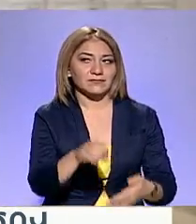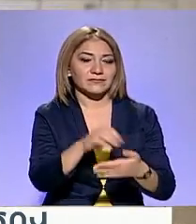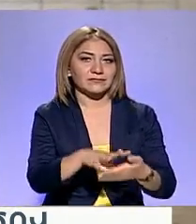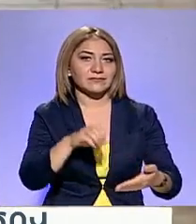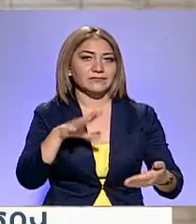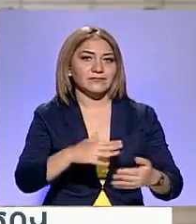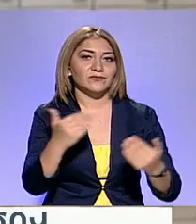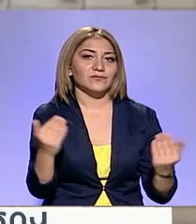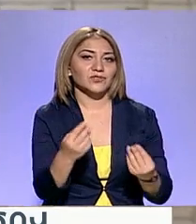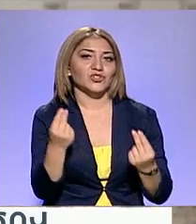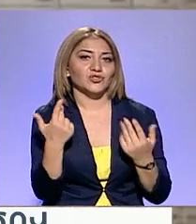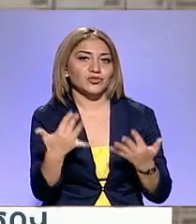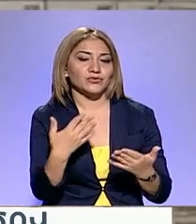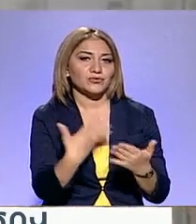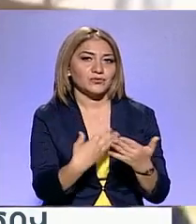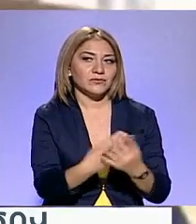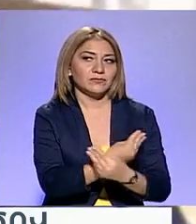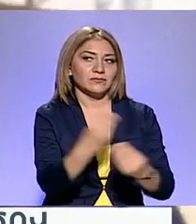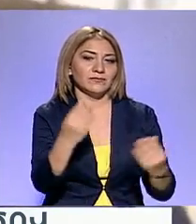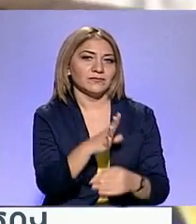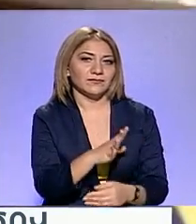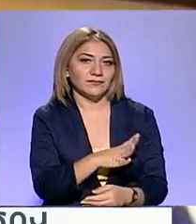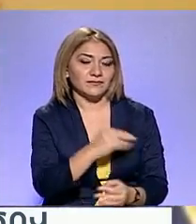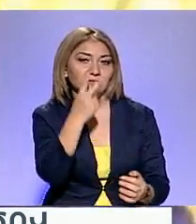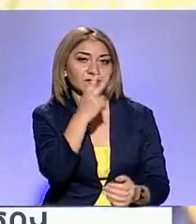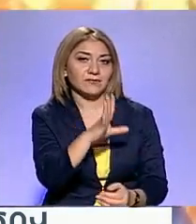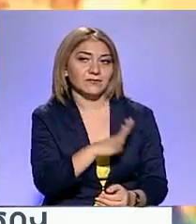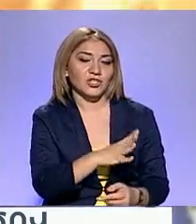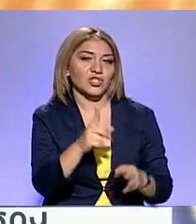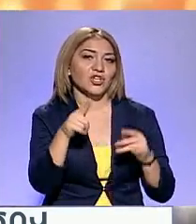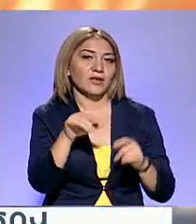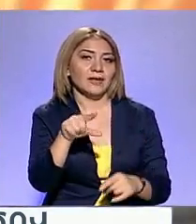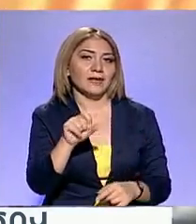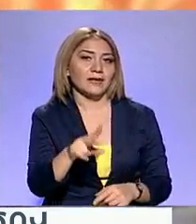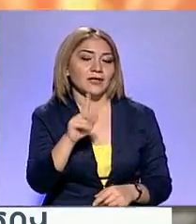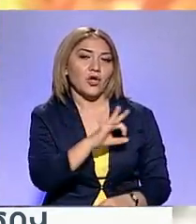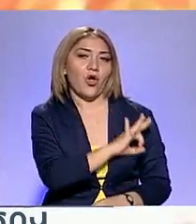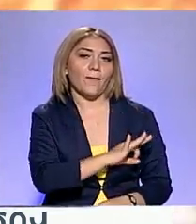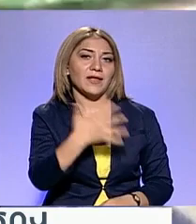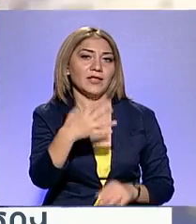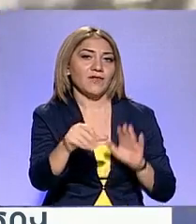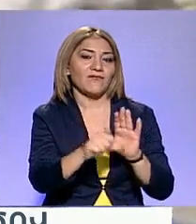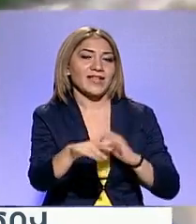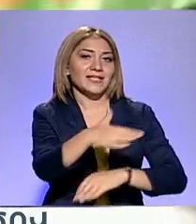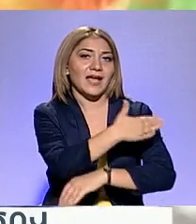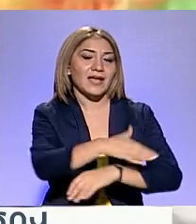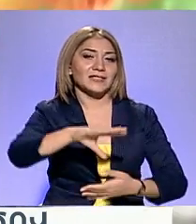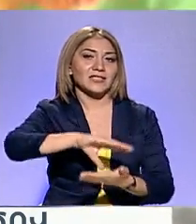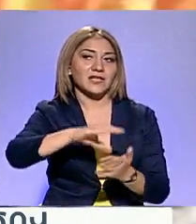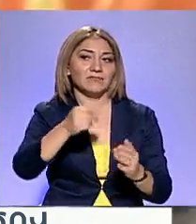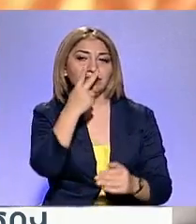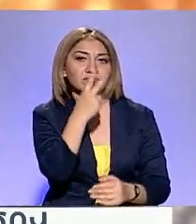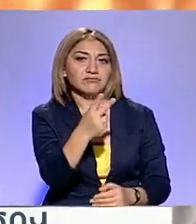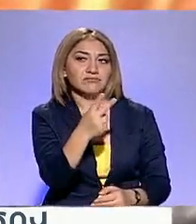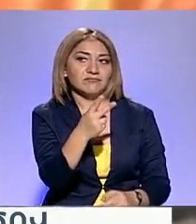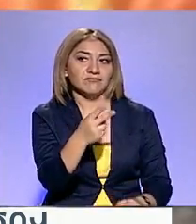արձանագրվում է, թե ում որքան գումար է տրվել։ Նաև ցուցադրվեց, թե ինչ է կատարվում ՀՀԿ-ի Կոմիտասի 56 հասցեի շտաբում։ Տեսնում եք,